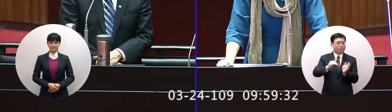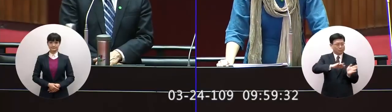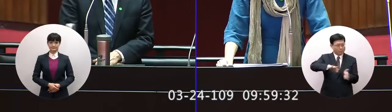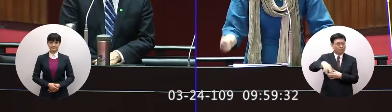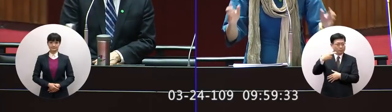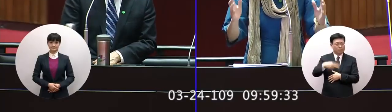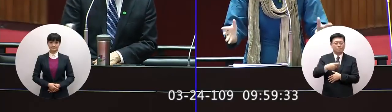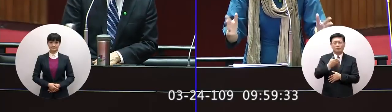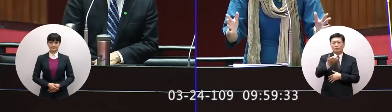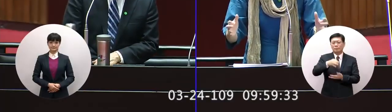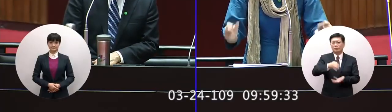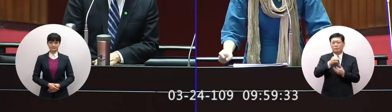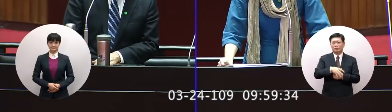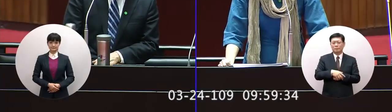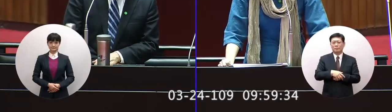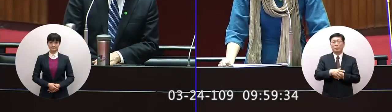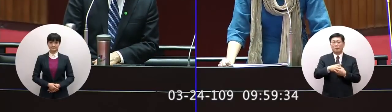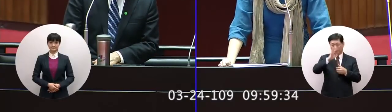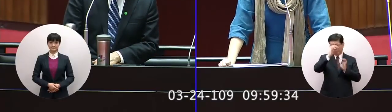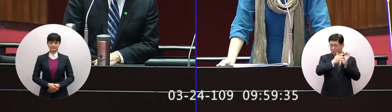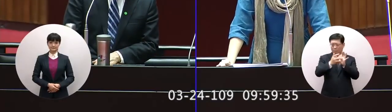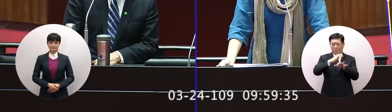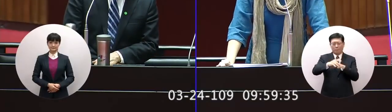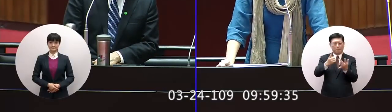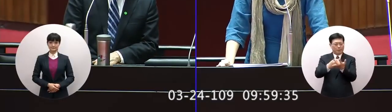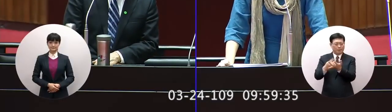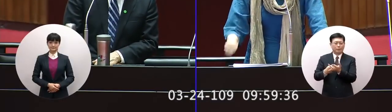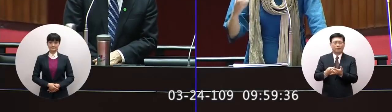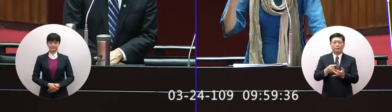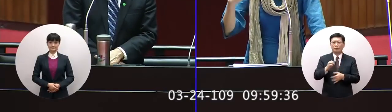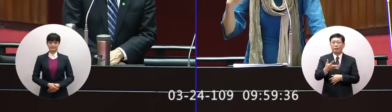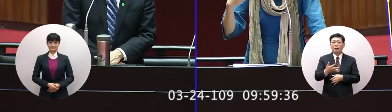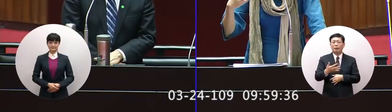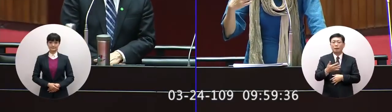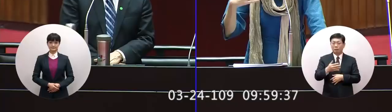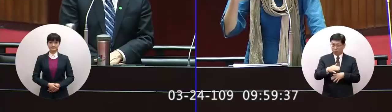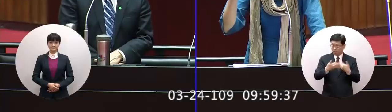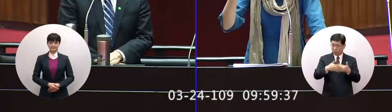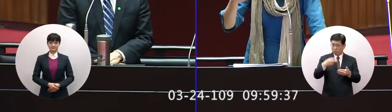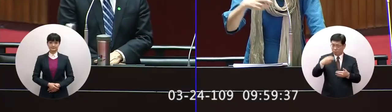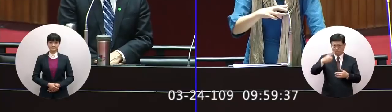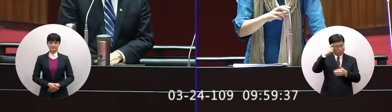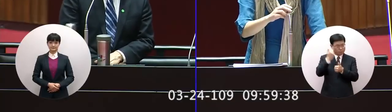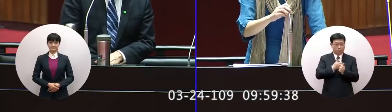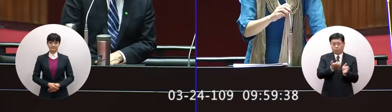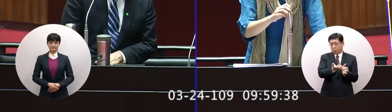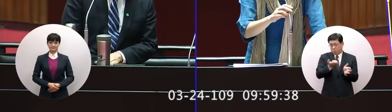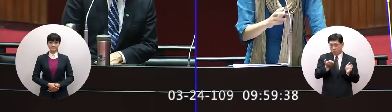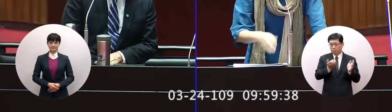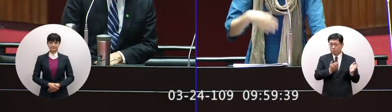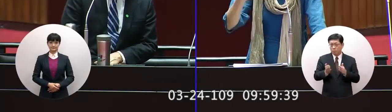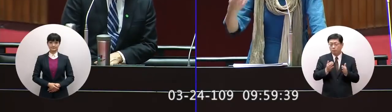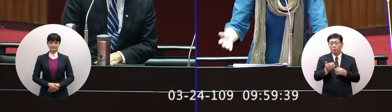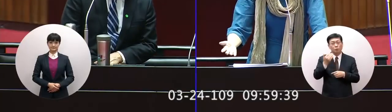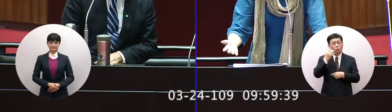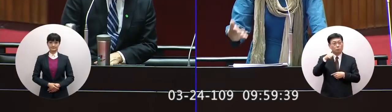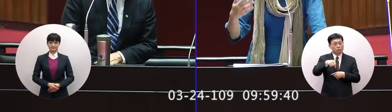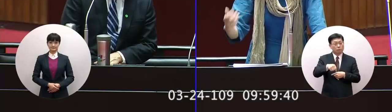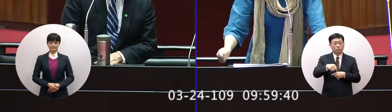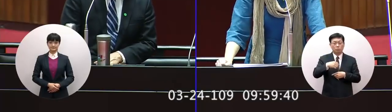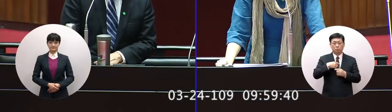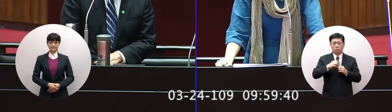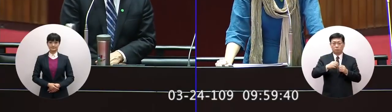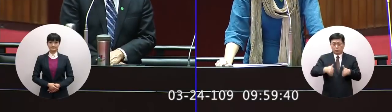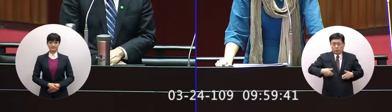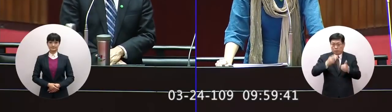啦，而是我刚刚说的防疫的破口。为什么我说？考不考虑所谓的超前部署？如果这时候